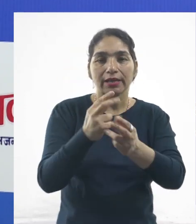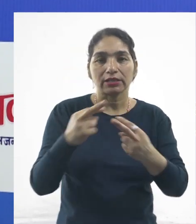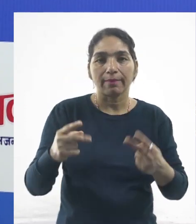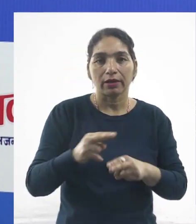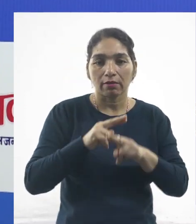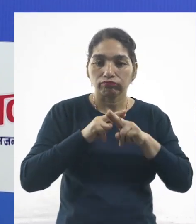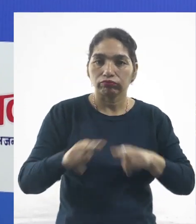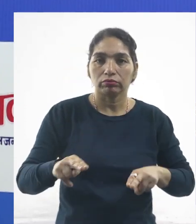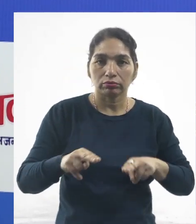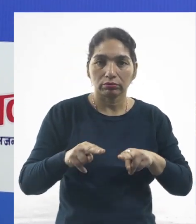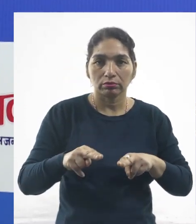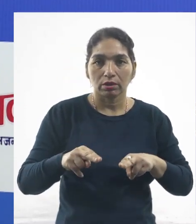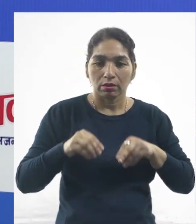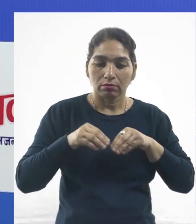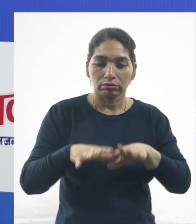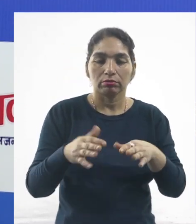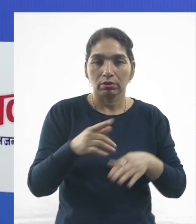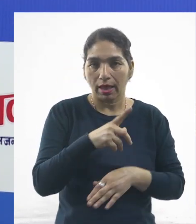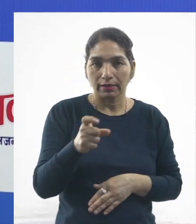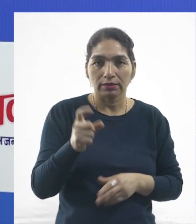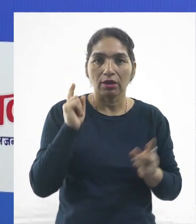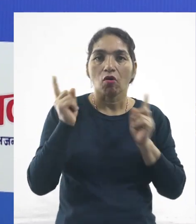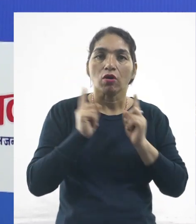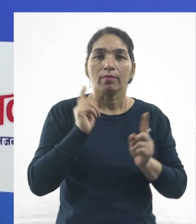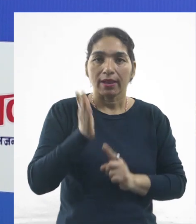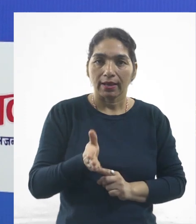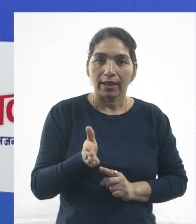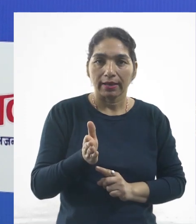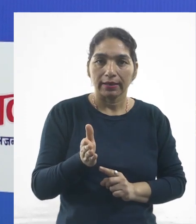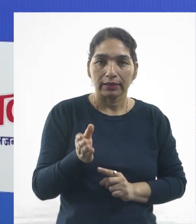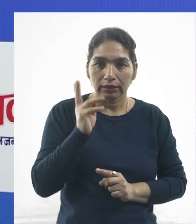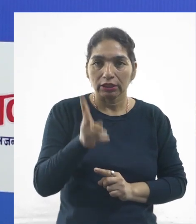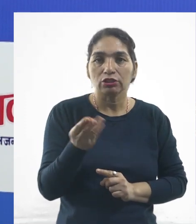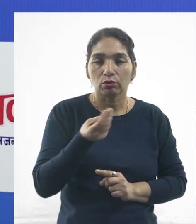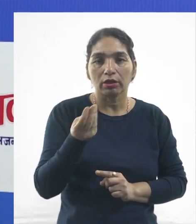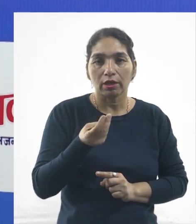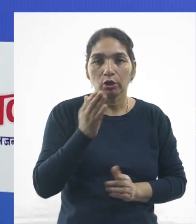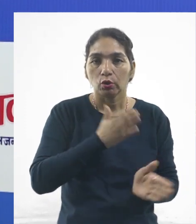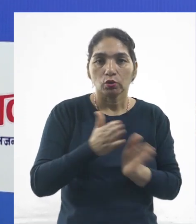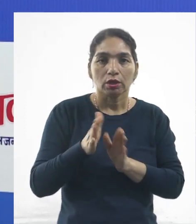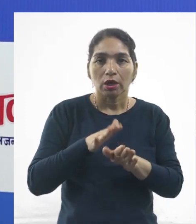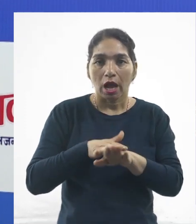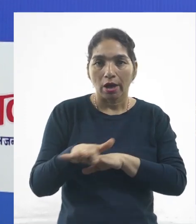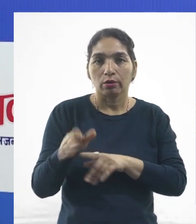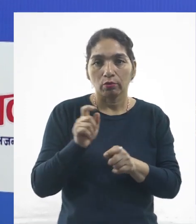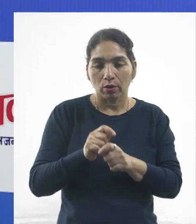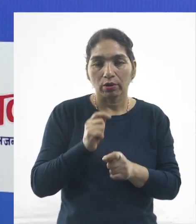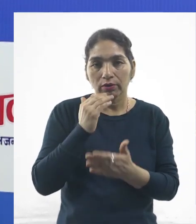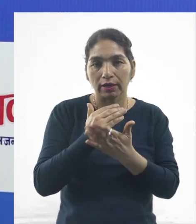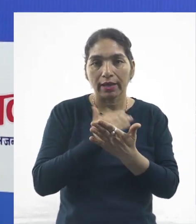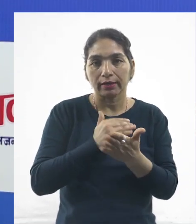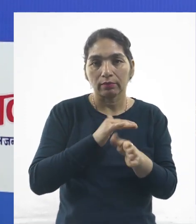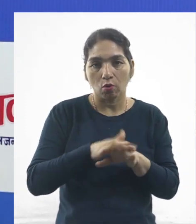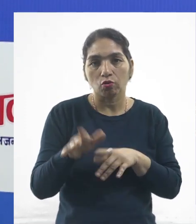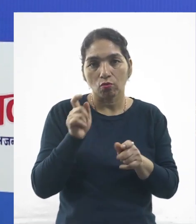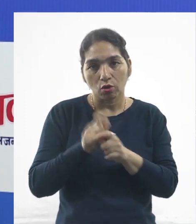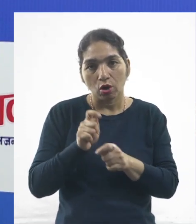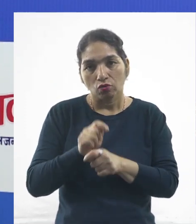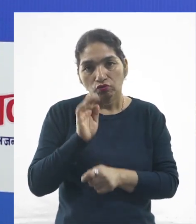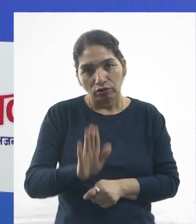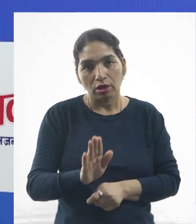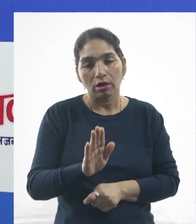पर्याप्त उपलब्धताको लागि नगरपालिकाले पनि के छ त्यस्तो केही अब योजनाहरू बनाउँदैछ अथवा कार्यक्रमहरू बनाउँदैछ अथवा